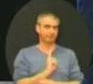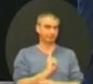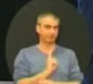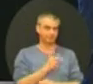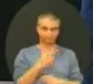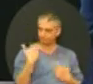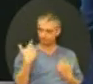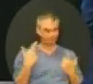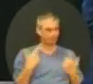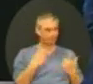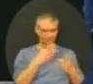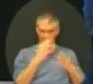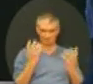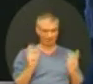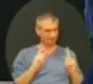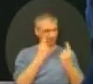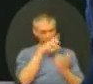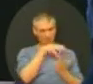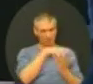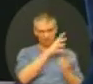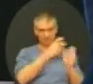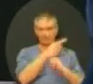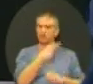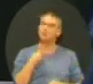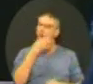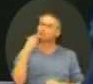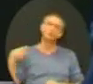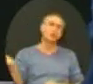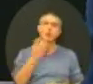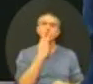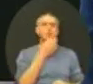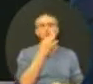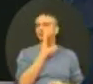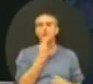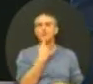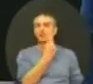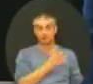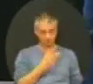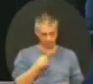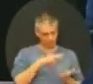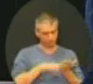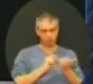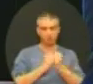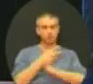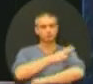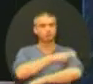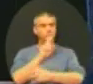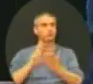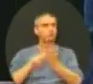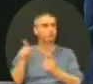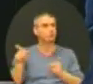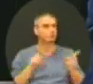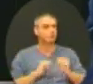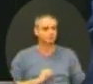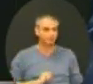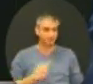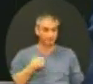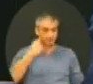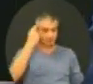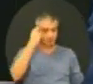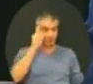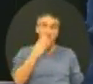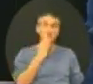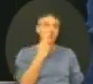ברועי ומלחרן, בואו נעשה סקר בקרב היהודים. בואו נראה מה יגידו. האם אנחנו צודקים או המשטרה צודקת? אני חושב